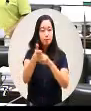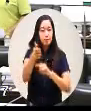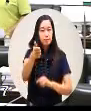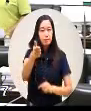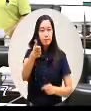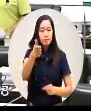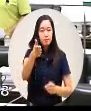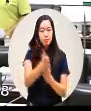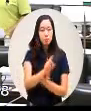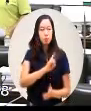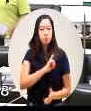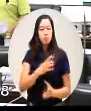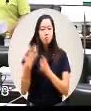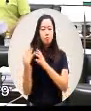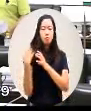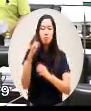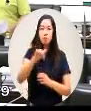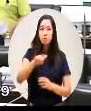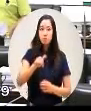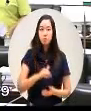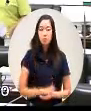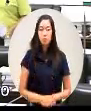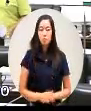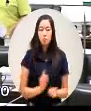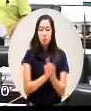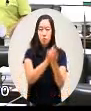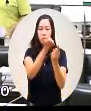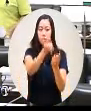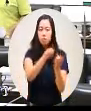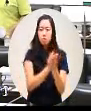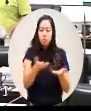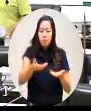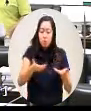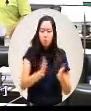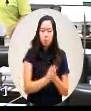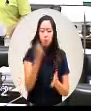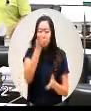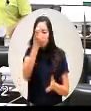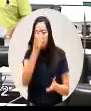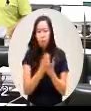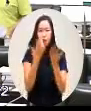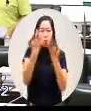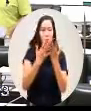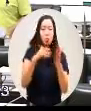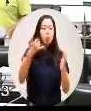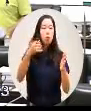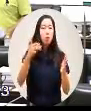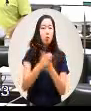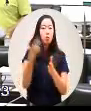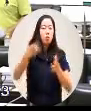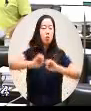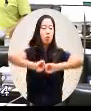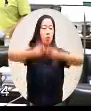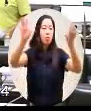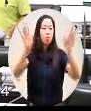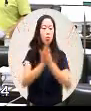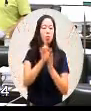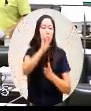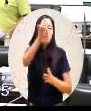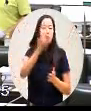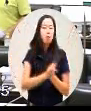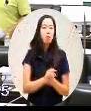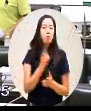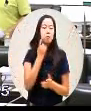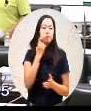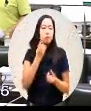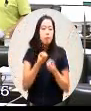为人师表，好、哦、为人师表，对事情未查明了哈、哦，就对外宣布不实的消息，